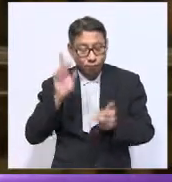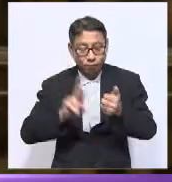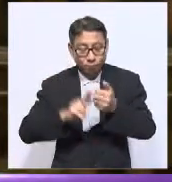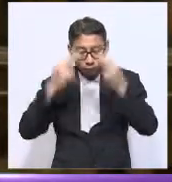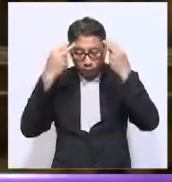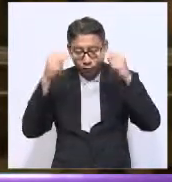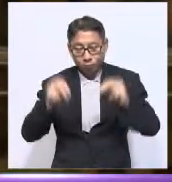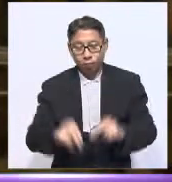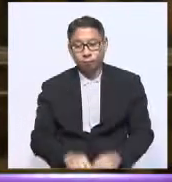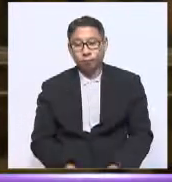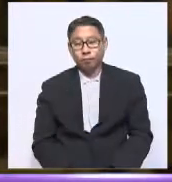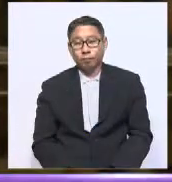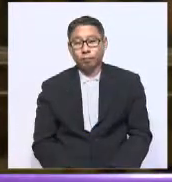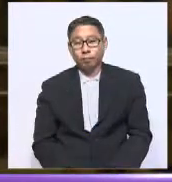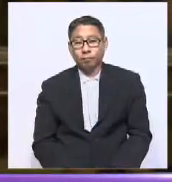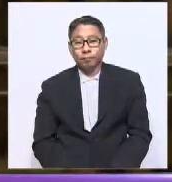เอกประวิตรวงษ์สุวรรณค่ะ